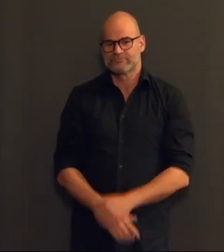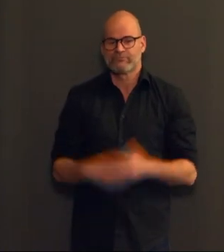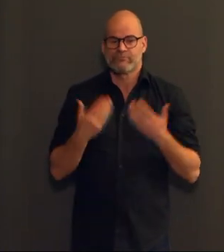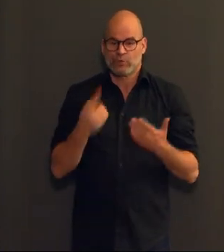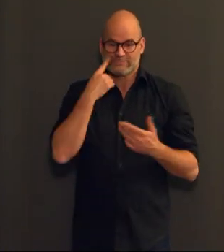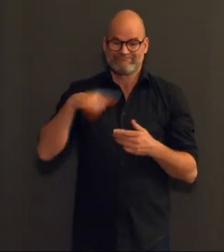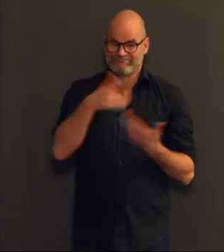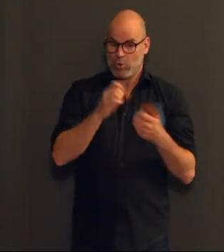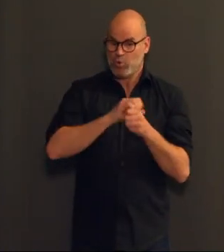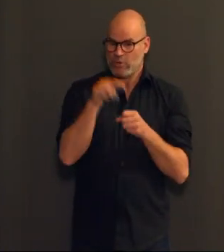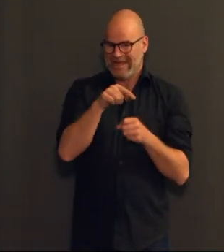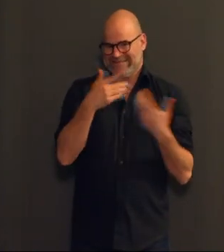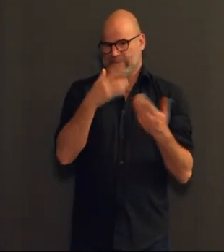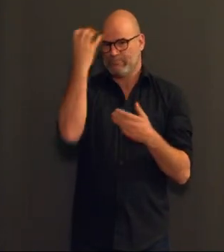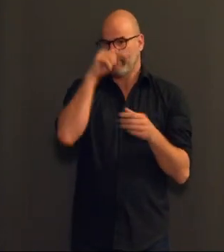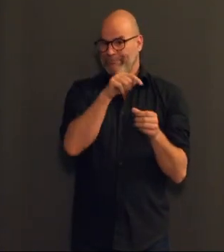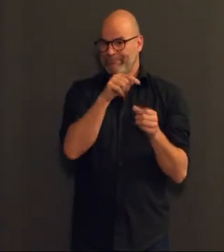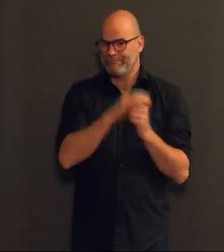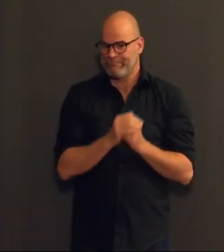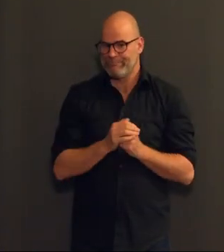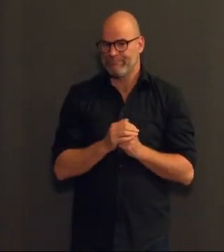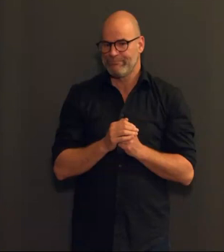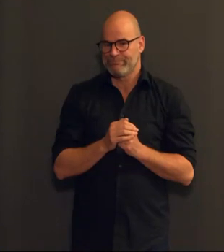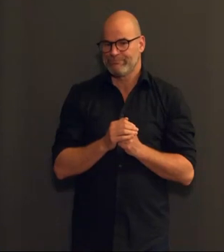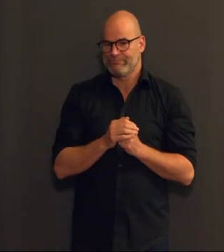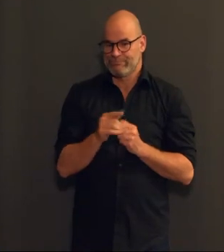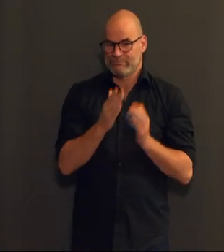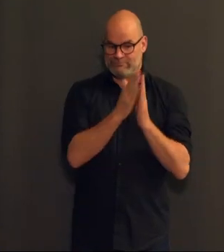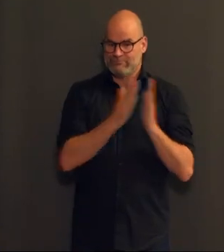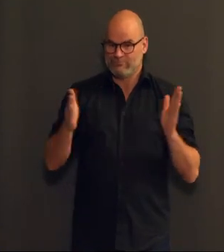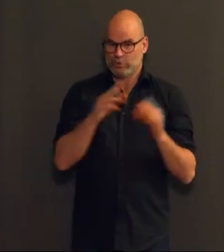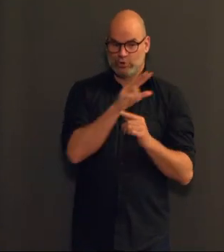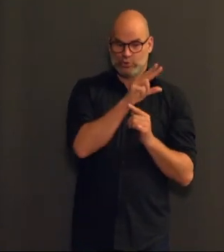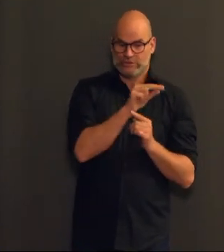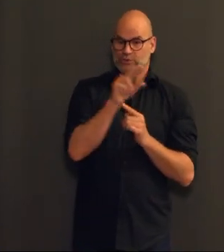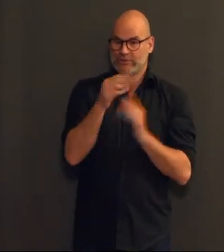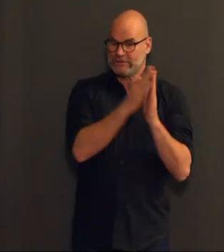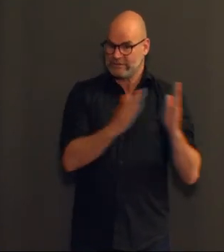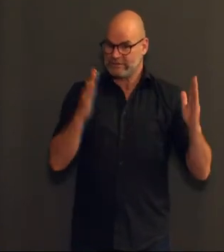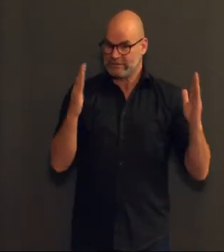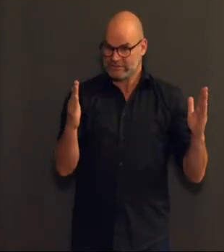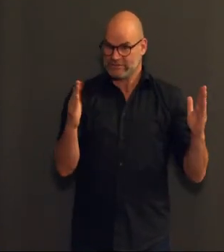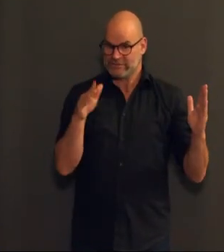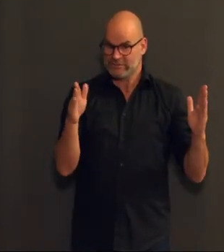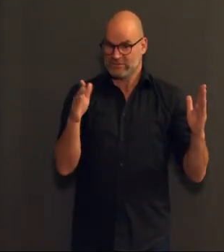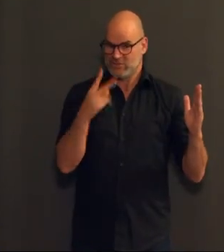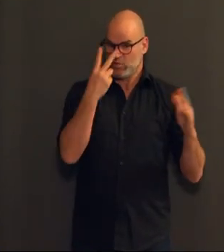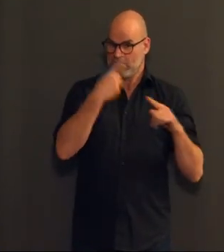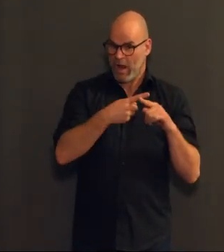ongeziene oversterfte hebben meegemaakt. Tijdens die eerste golf in maart-april en dan in de tweede golf